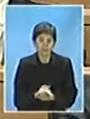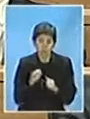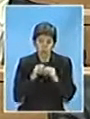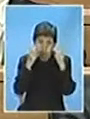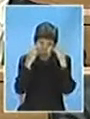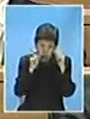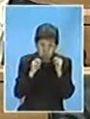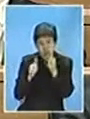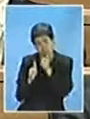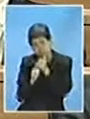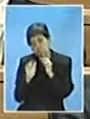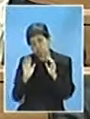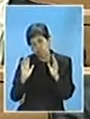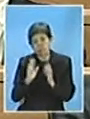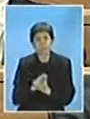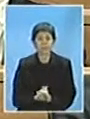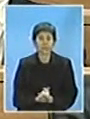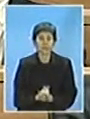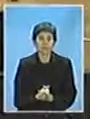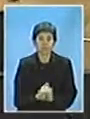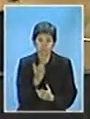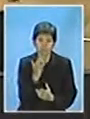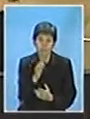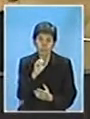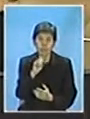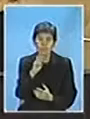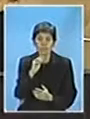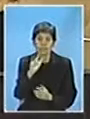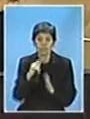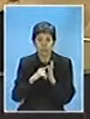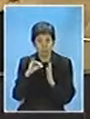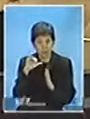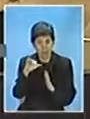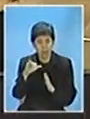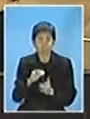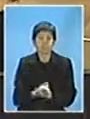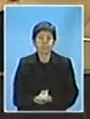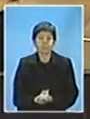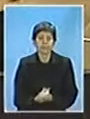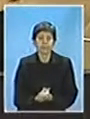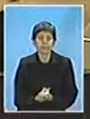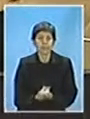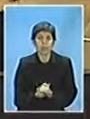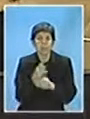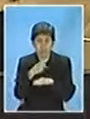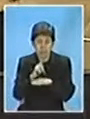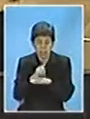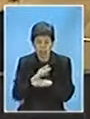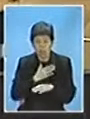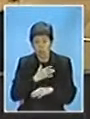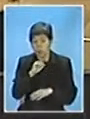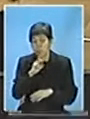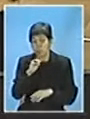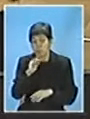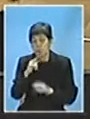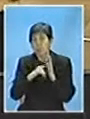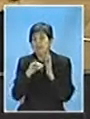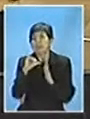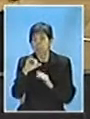ขอบคุณครับ ค่ะเชิญท่านสมชายค่ะ ท่านประธานที่เคารพครับสมชายแสวงการสมาชิกวุฒิสภ